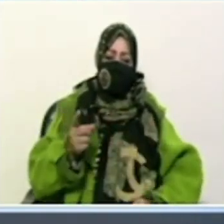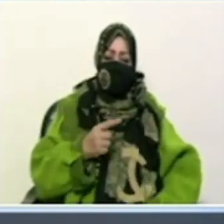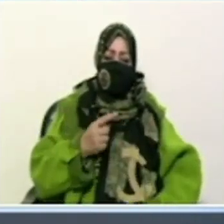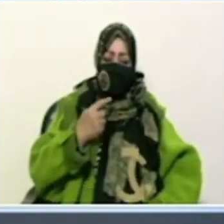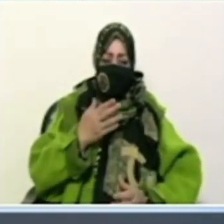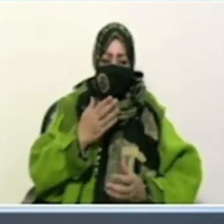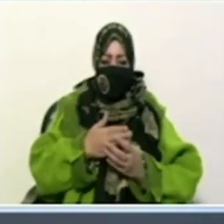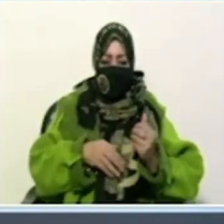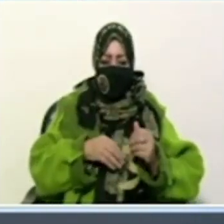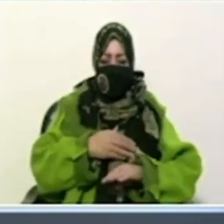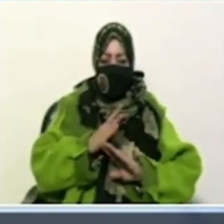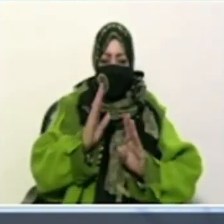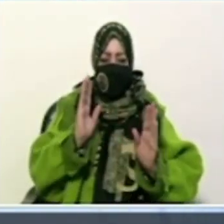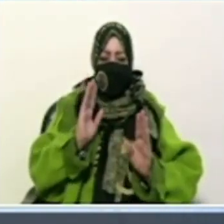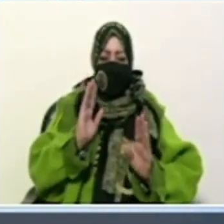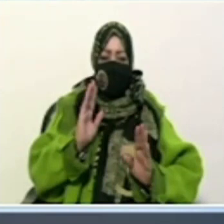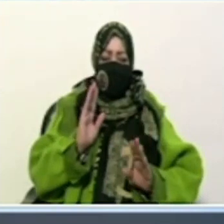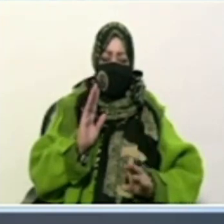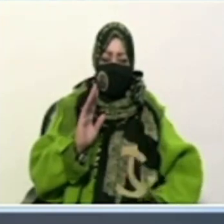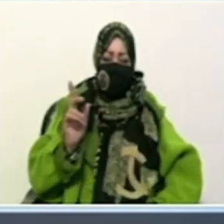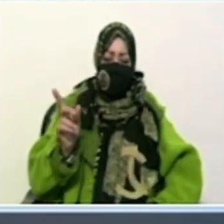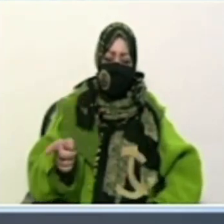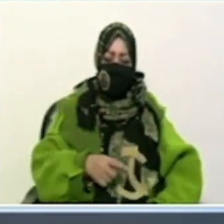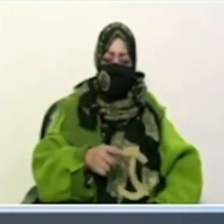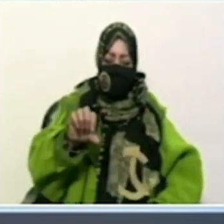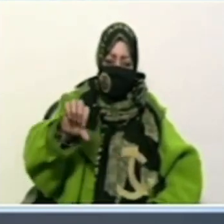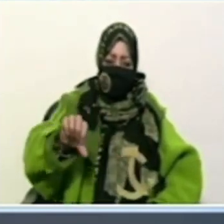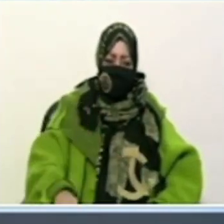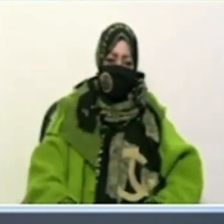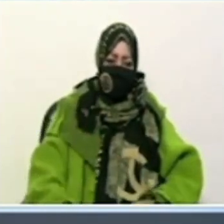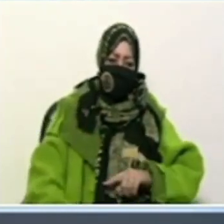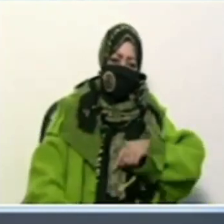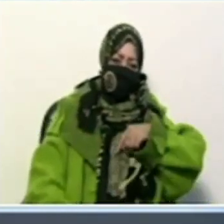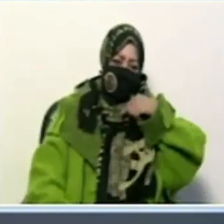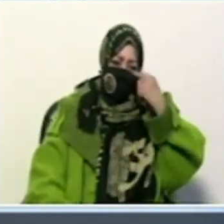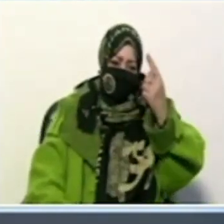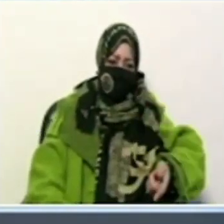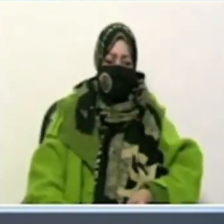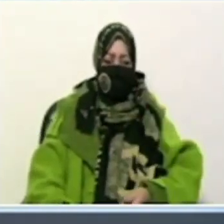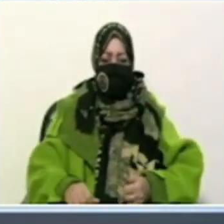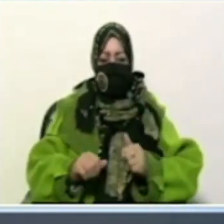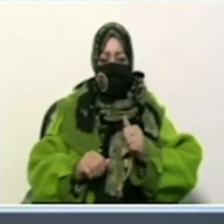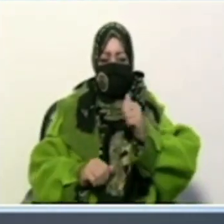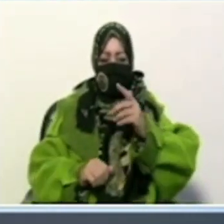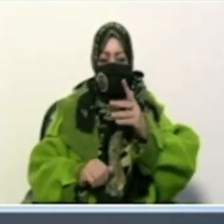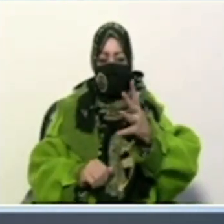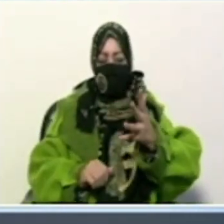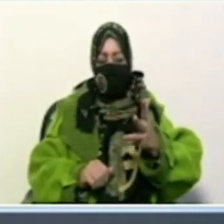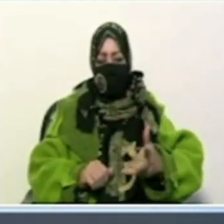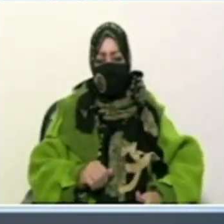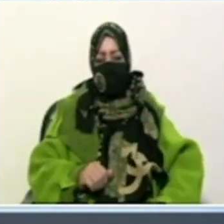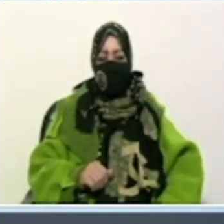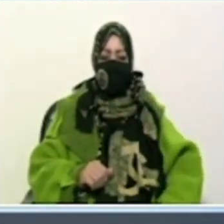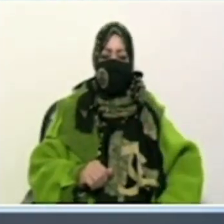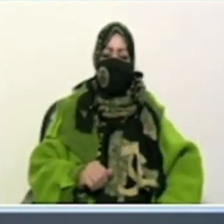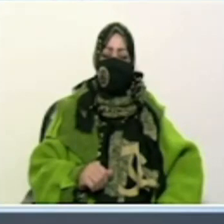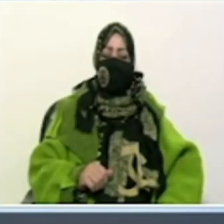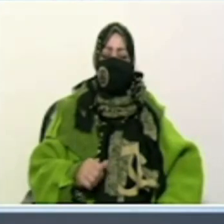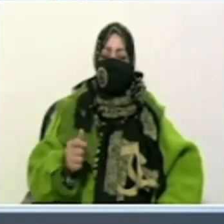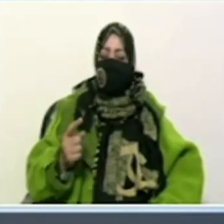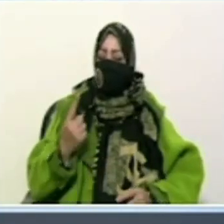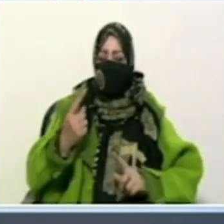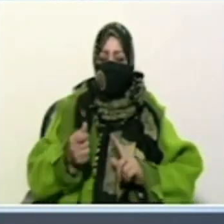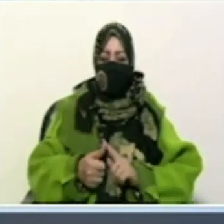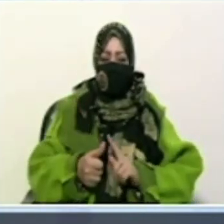الأيام الأخرى، مثلا ما ولد له نهار الجمعة فبالحسبة يكون السابع يوم الجمعة، ومن ولد له يوم السبت يكون